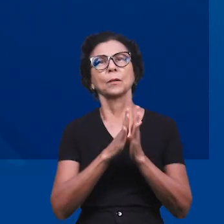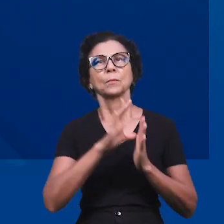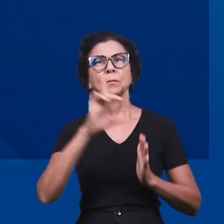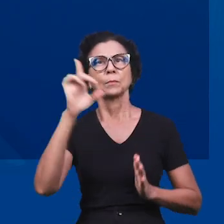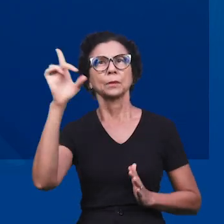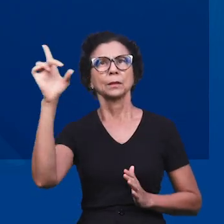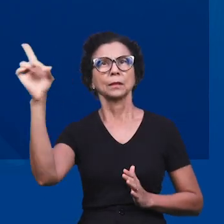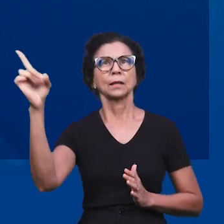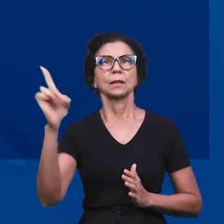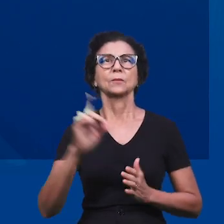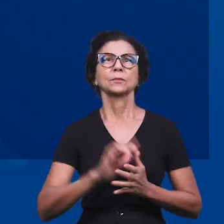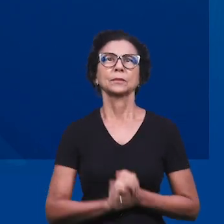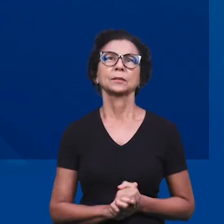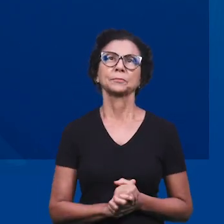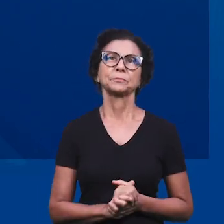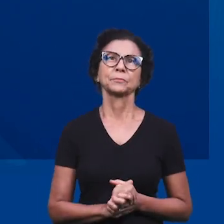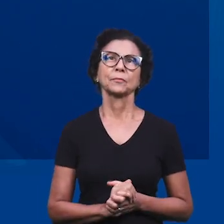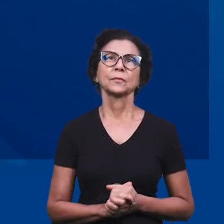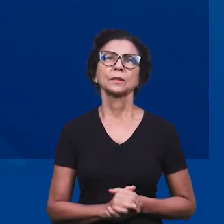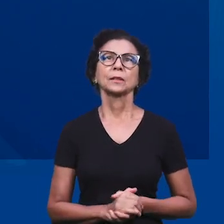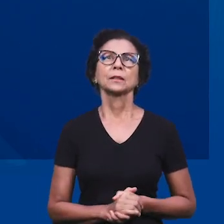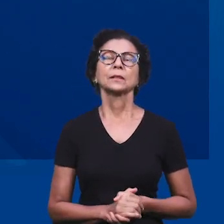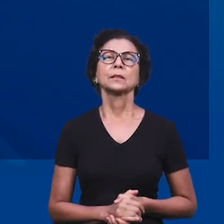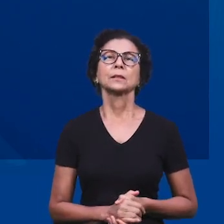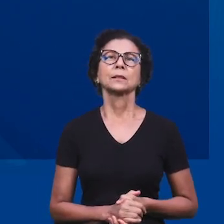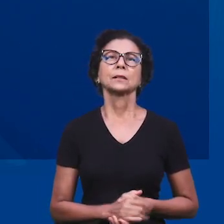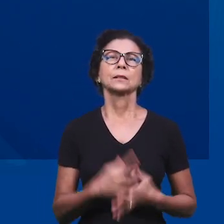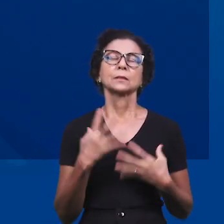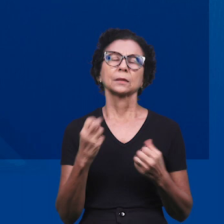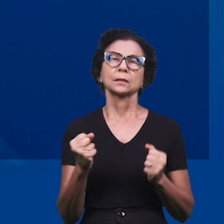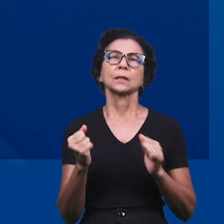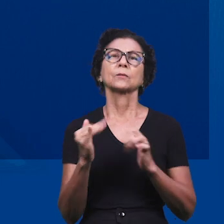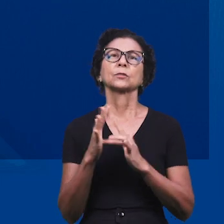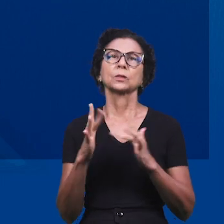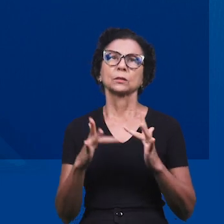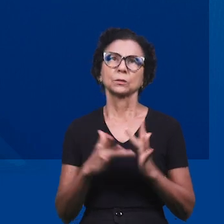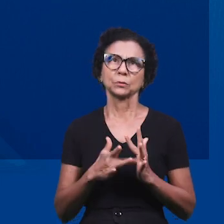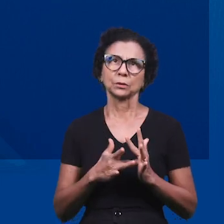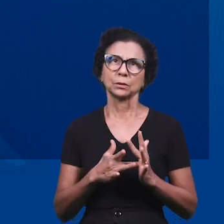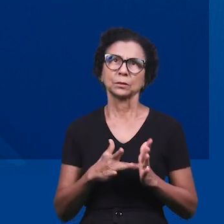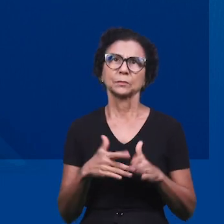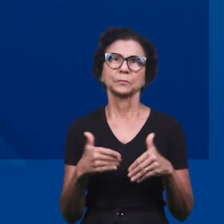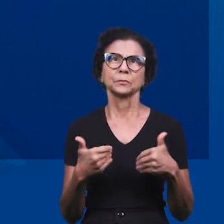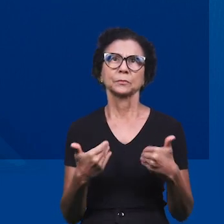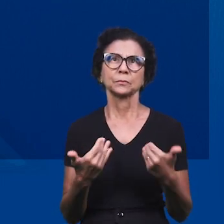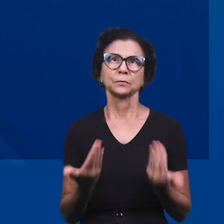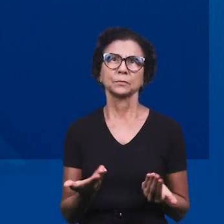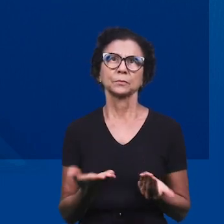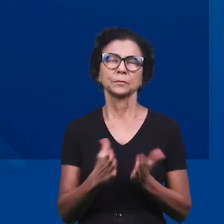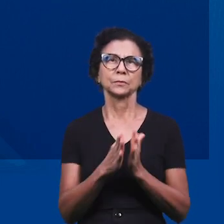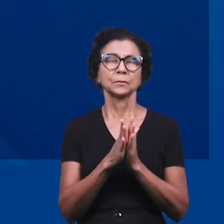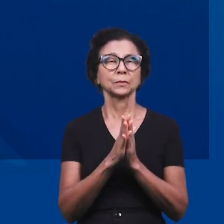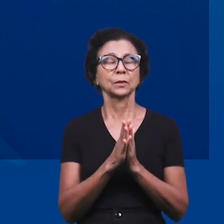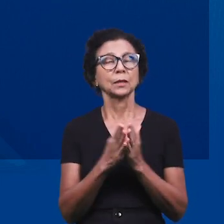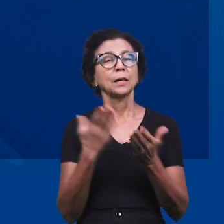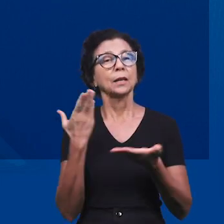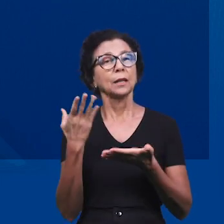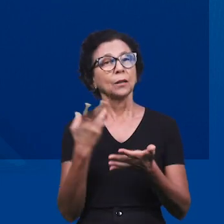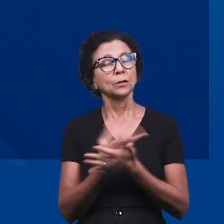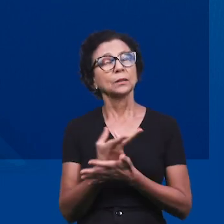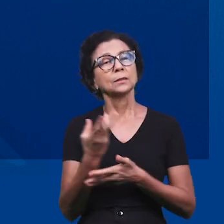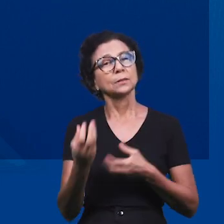и жили им. И так Слово расширялось, распространялось по всему